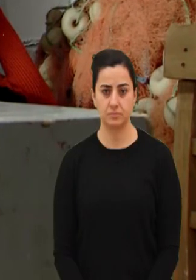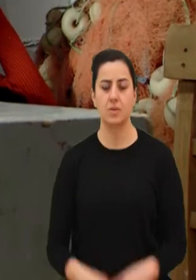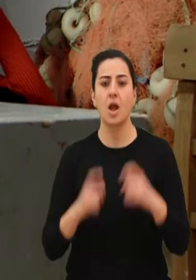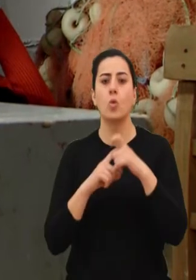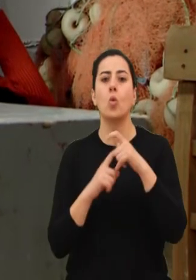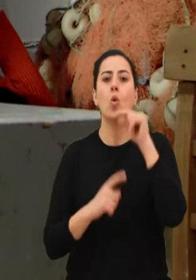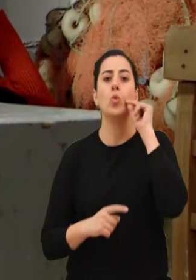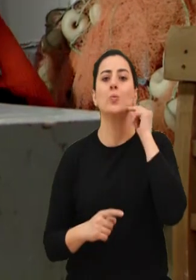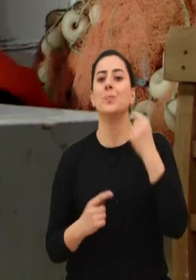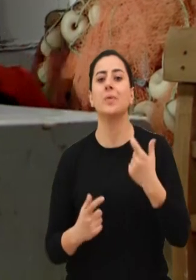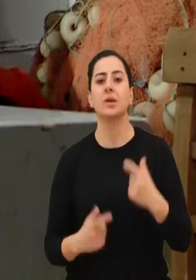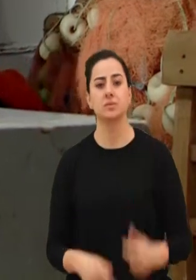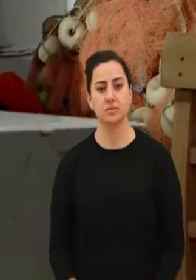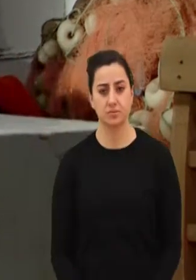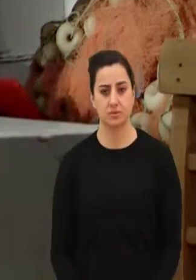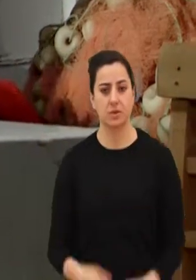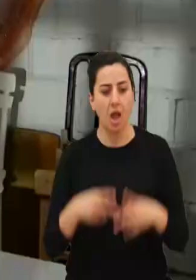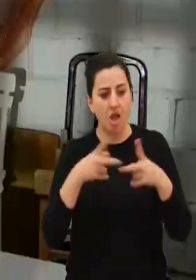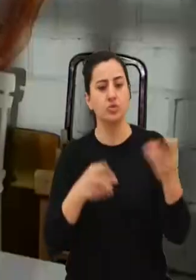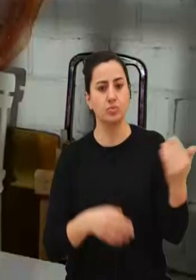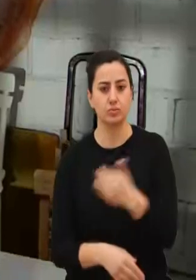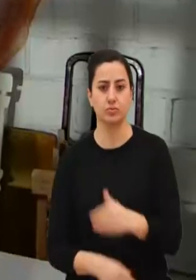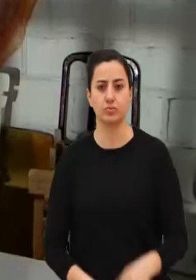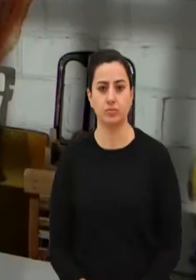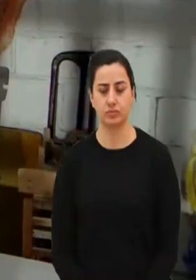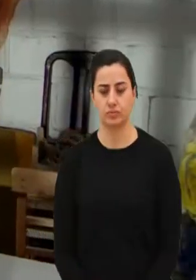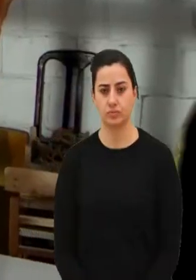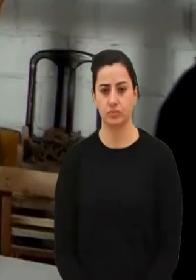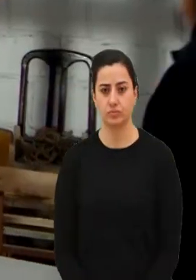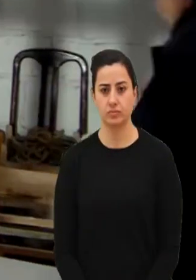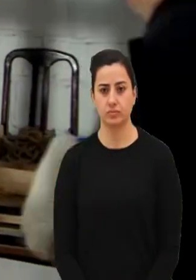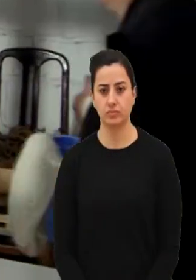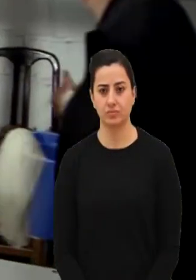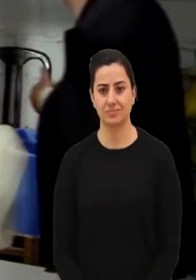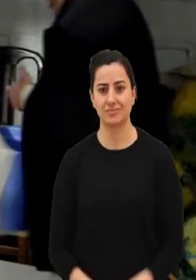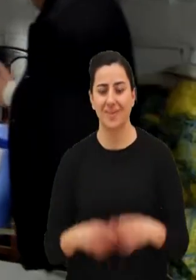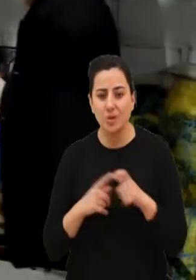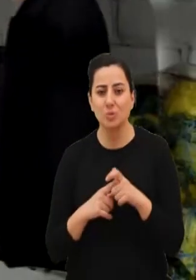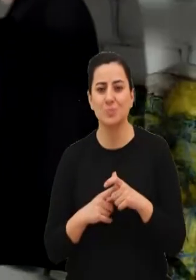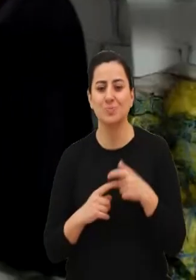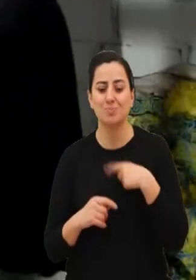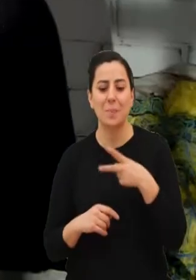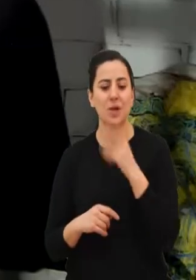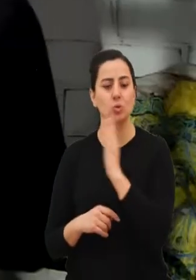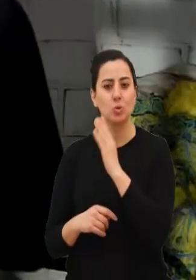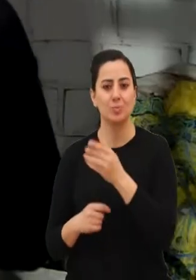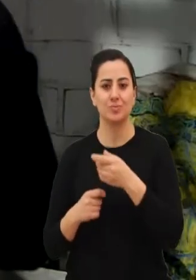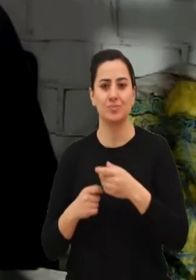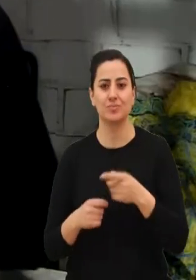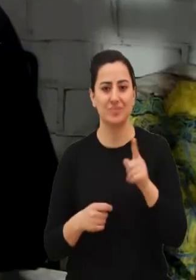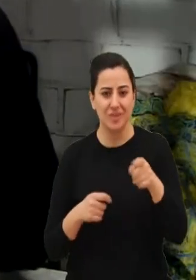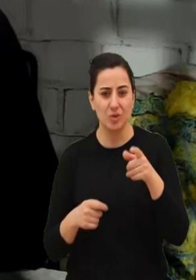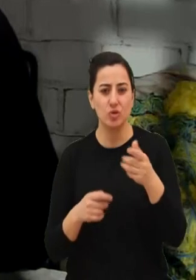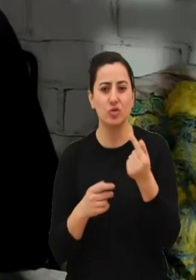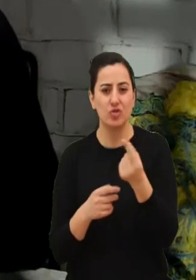Ergun, oğlum burada mısın? Açık dayı. Ah. Ya Ergun'cum, ben balığa çıkıyorum büyük ağlarla da.